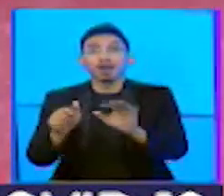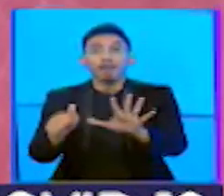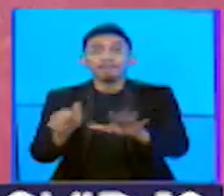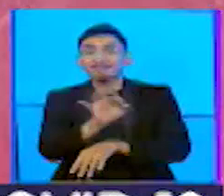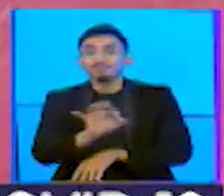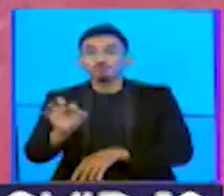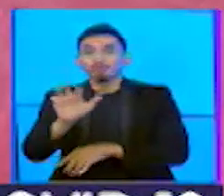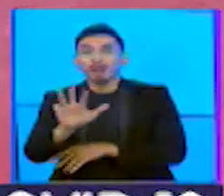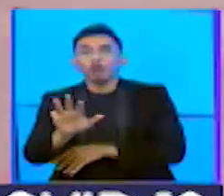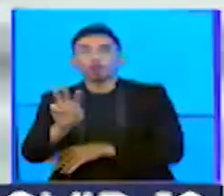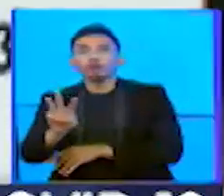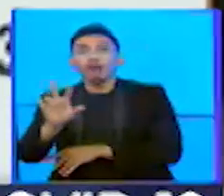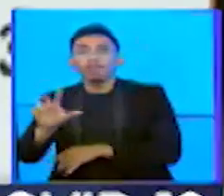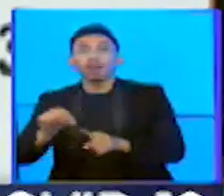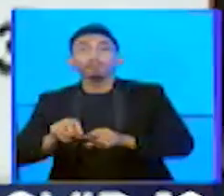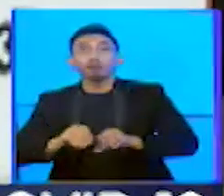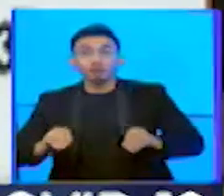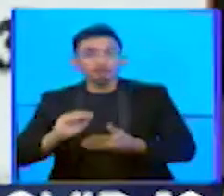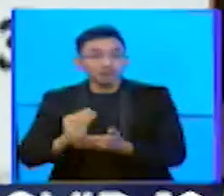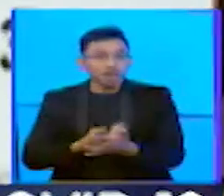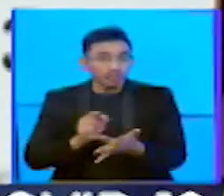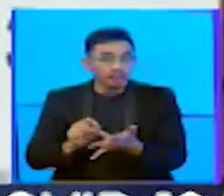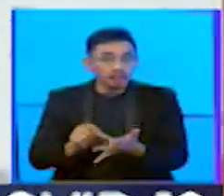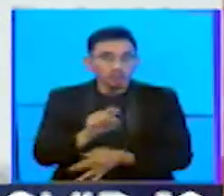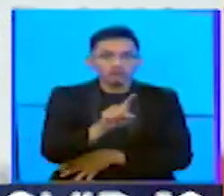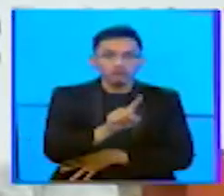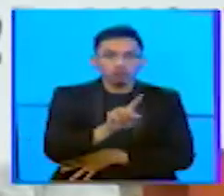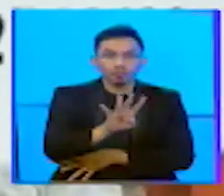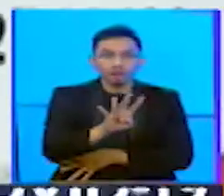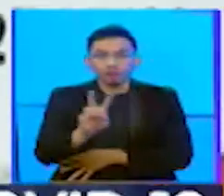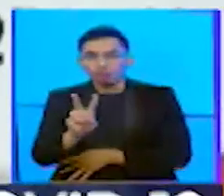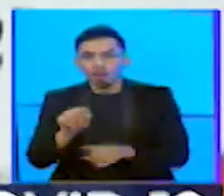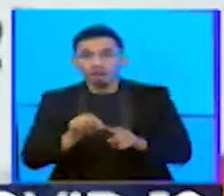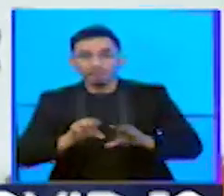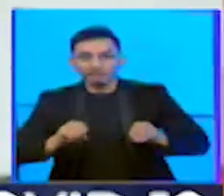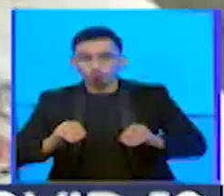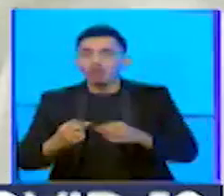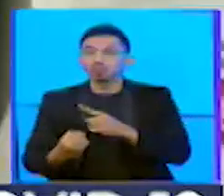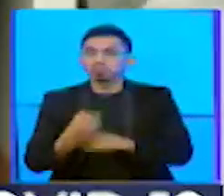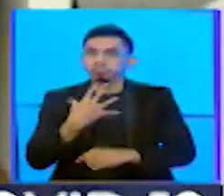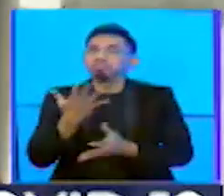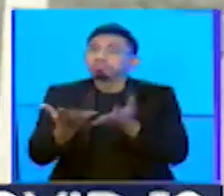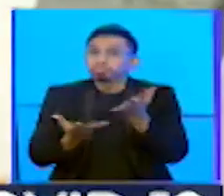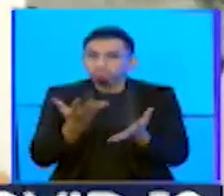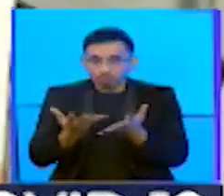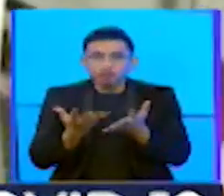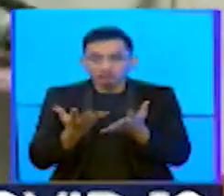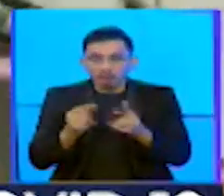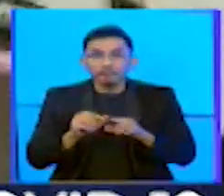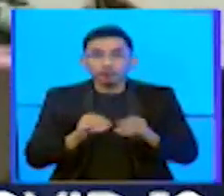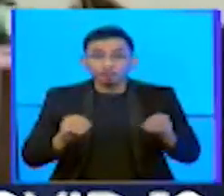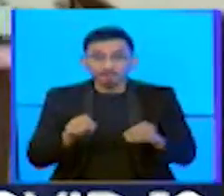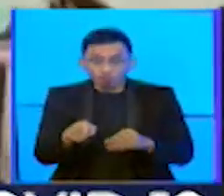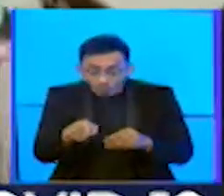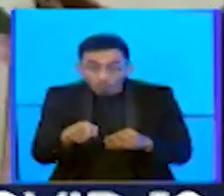6980 38 petugas hasil rapid s142 petugas reaktif covina intip para petugas